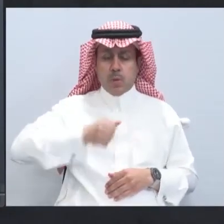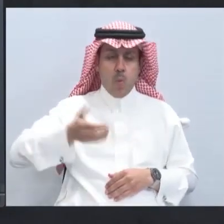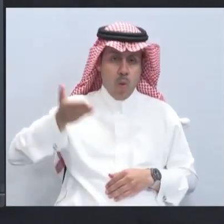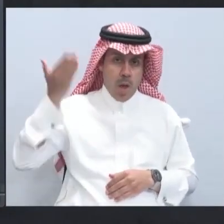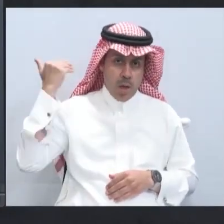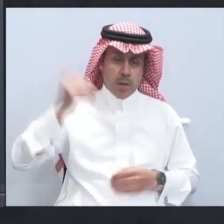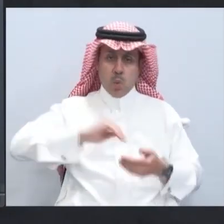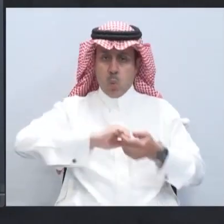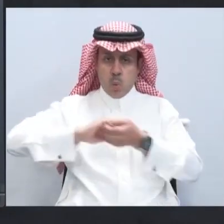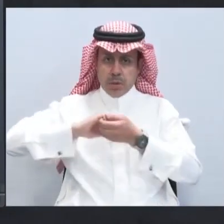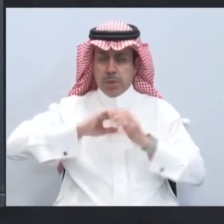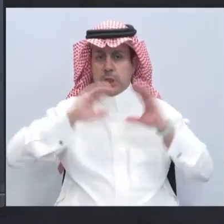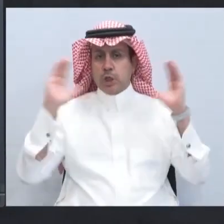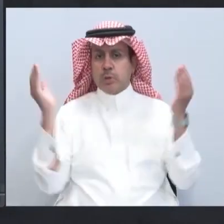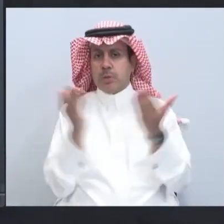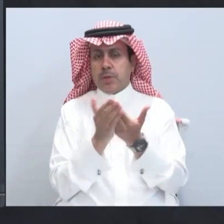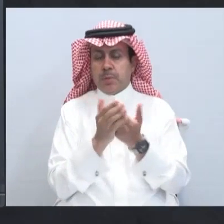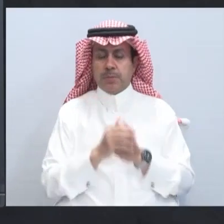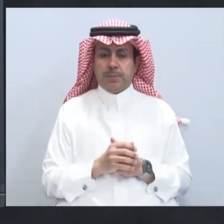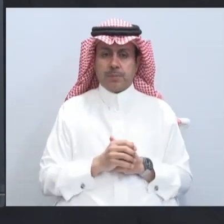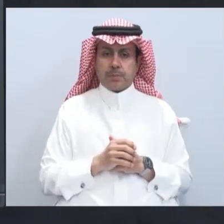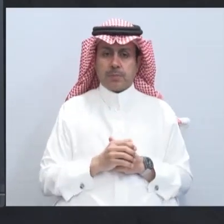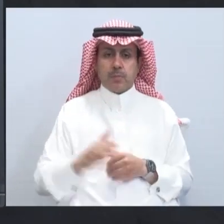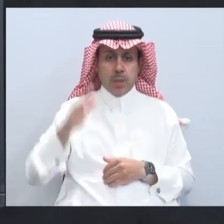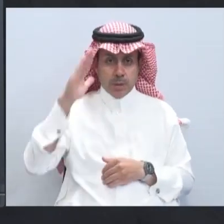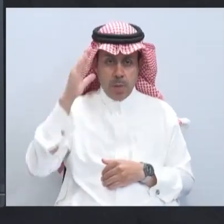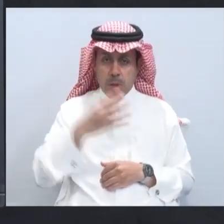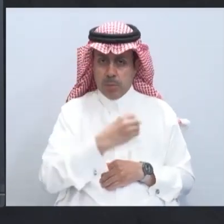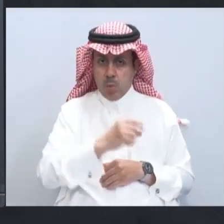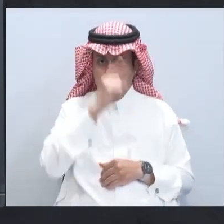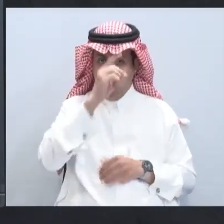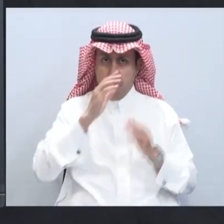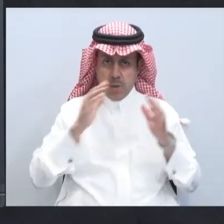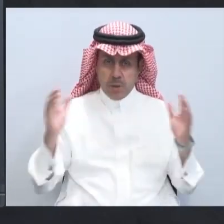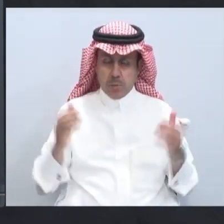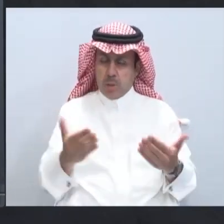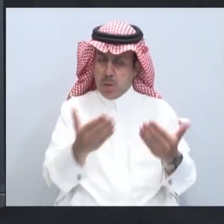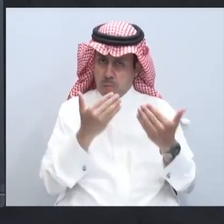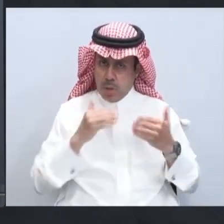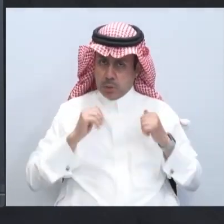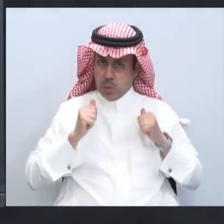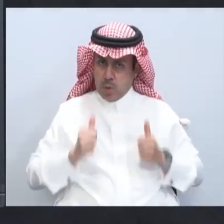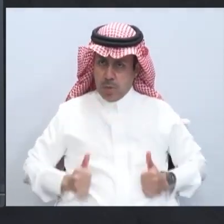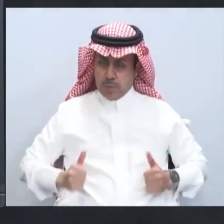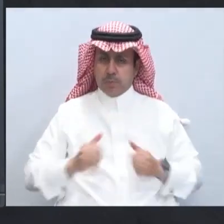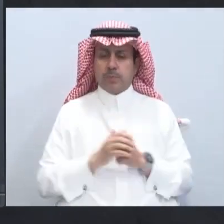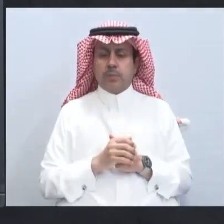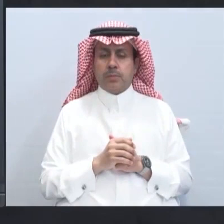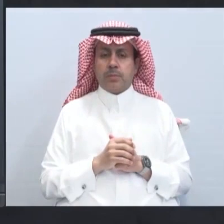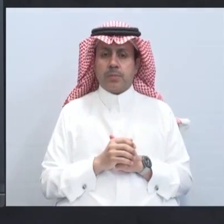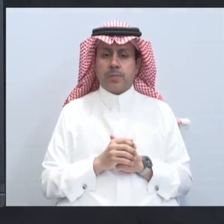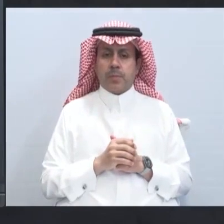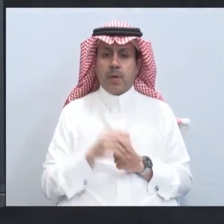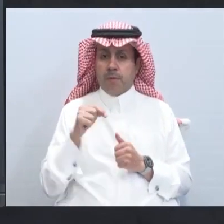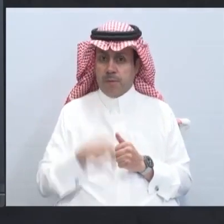وعلى اله وصحبه وسلم اجمعين السلام عليكم ورحمه الله وبركاته حياكم الله اخواني واخواتي الطلاب